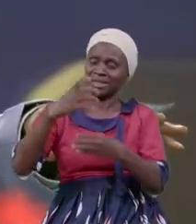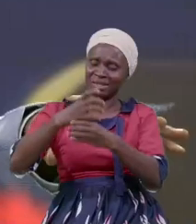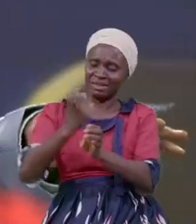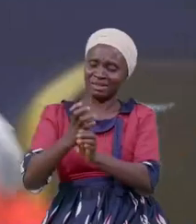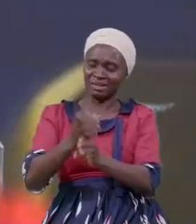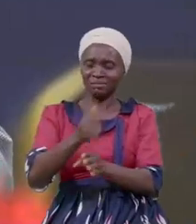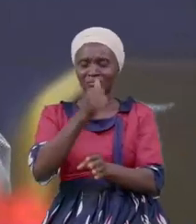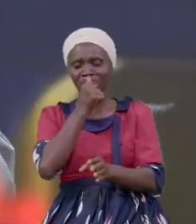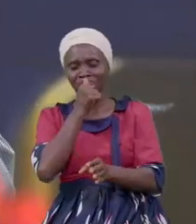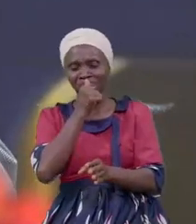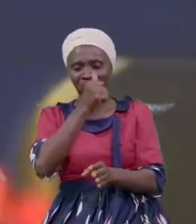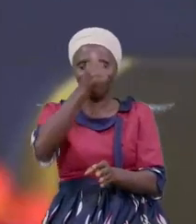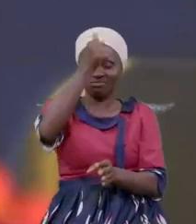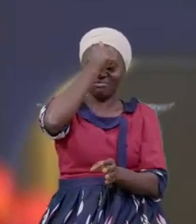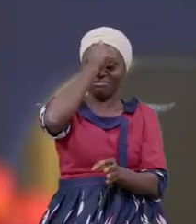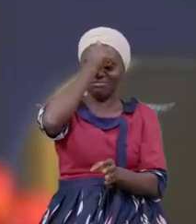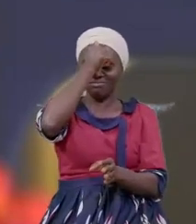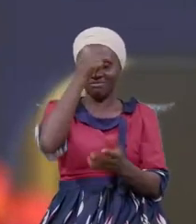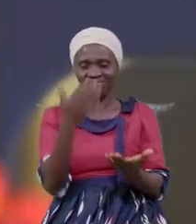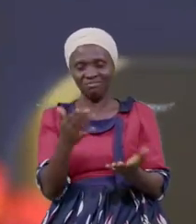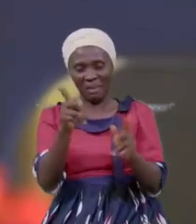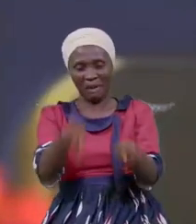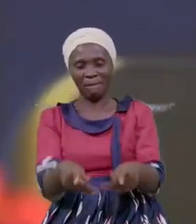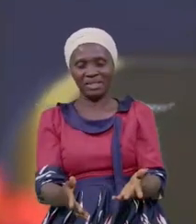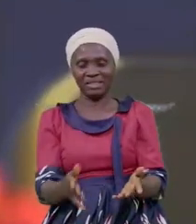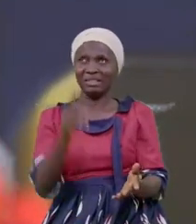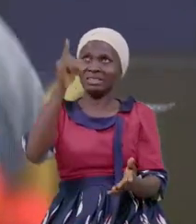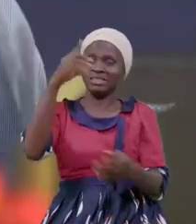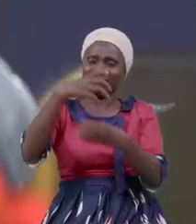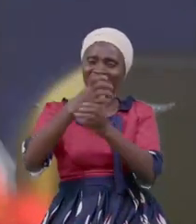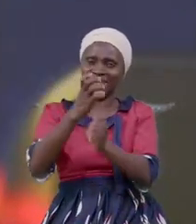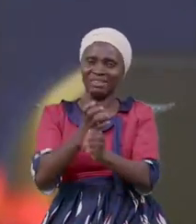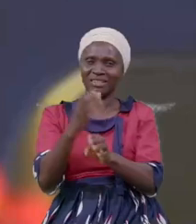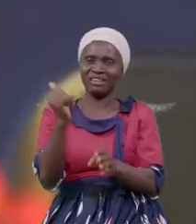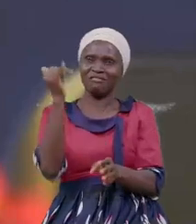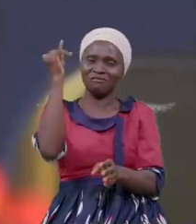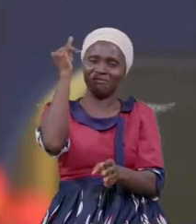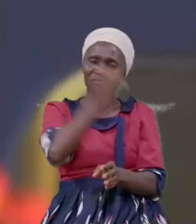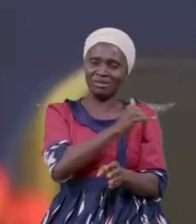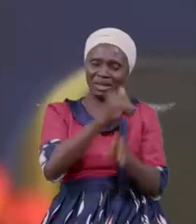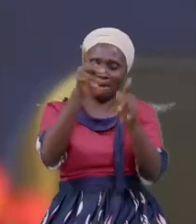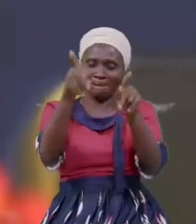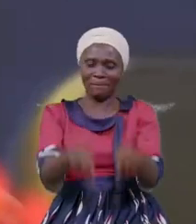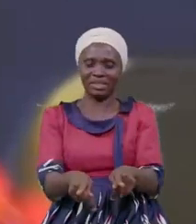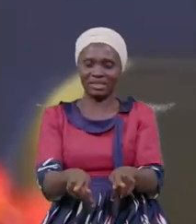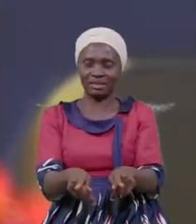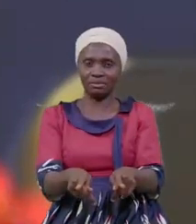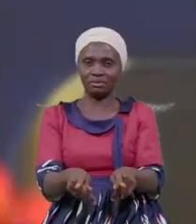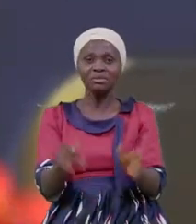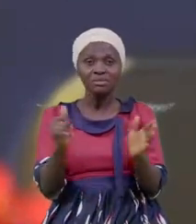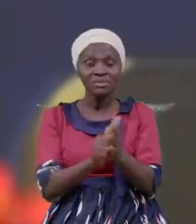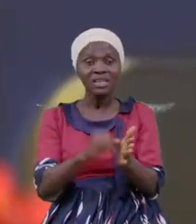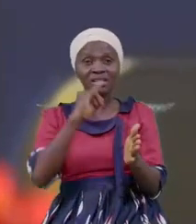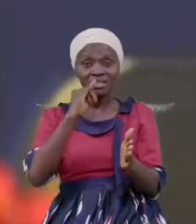insensé il l'a créé un nul ça c'est une insulte c'est une insulte contre